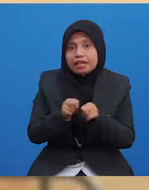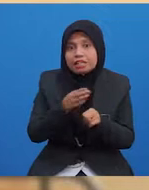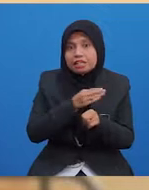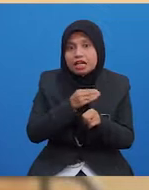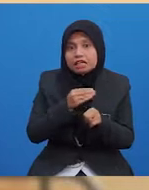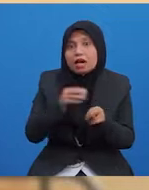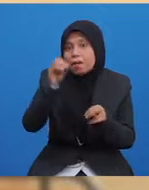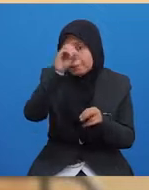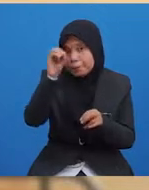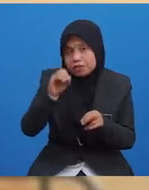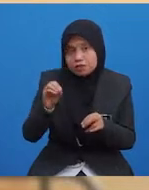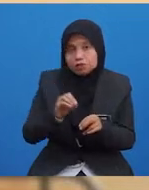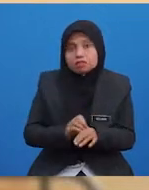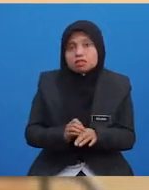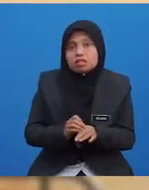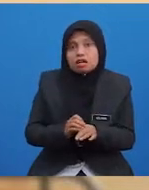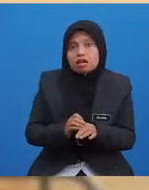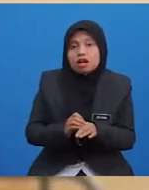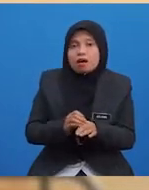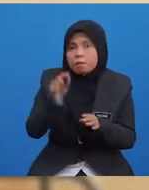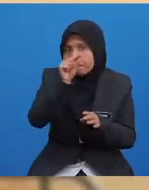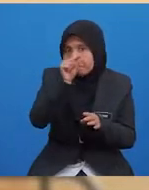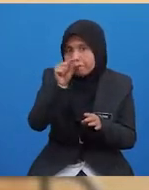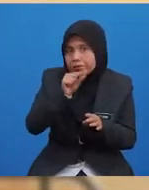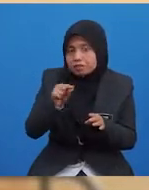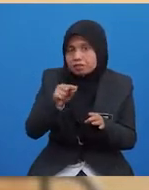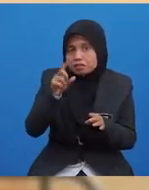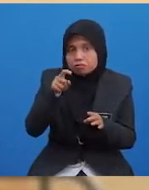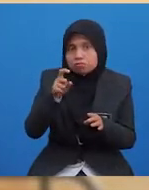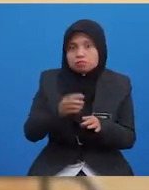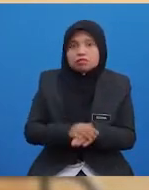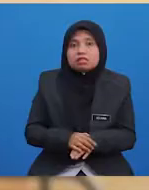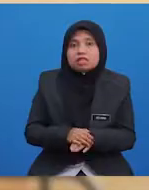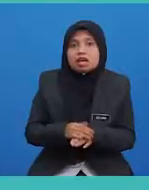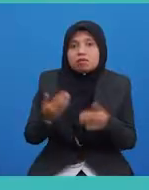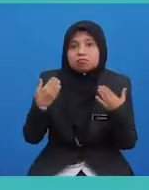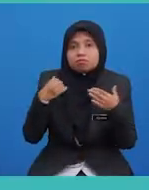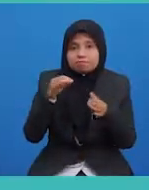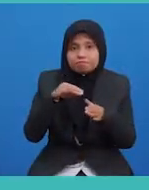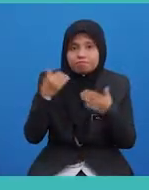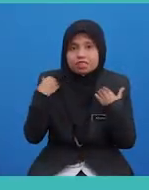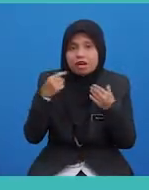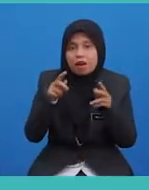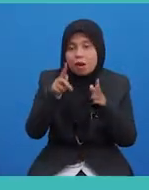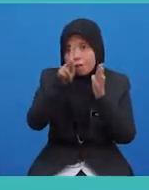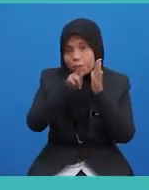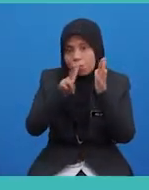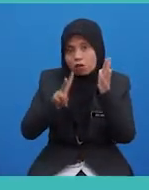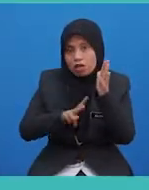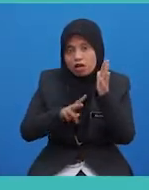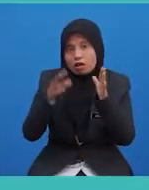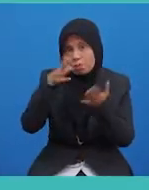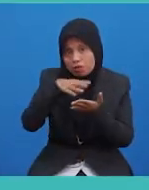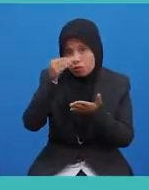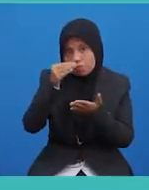dan peratus. Perenggan analisis, kamu hendaklah juga mengandungi pola maklumat dan bukti negara.